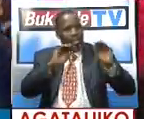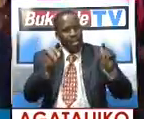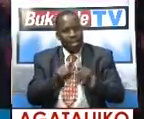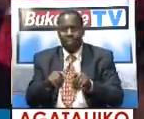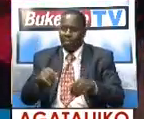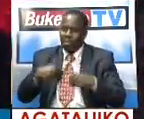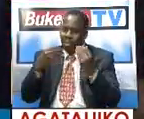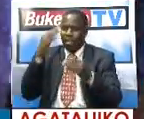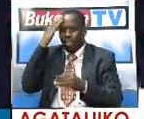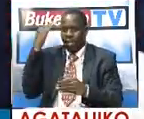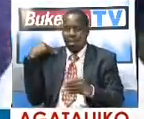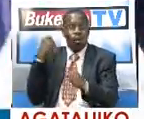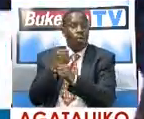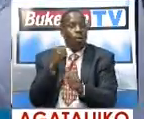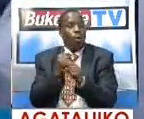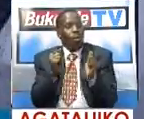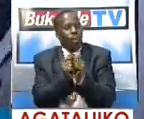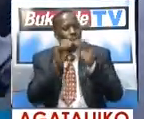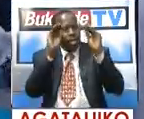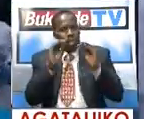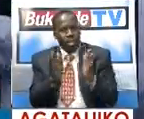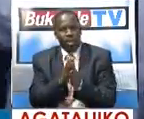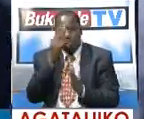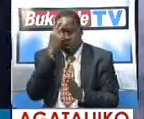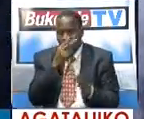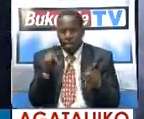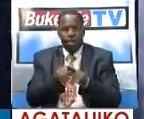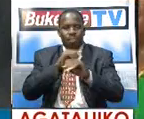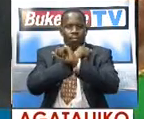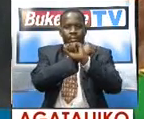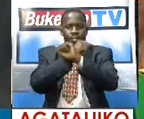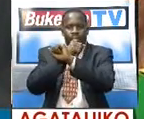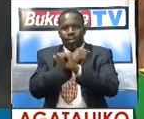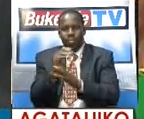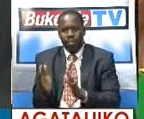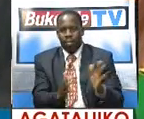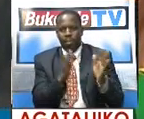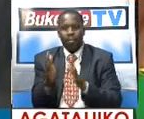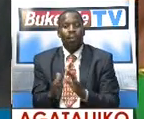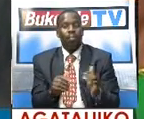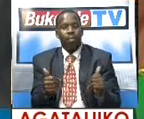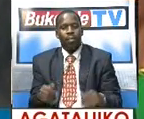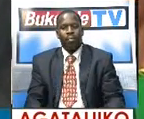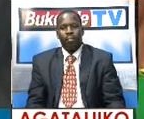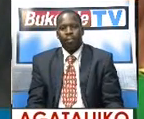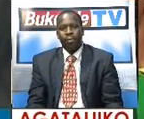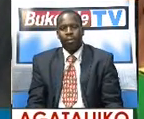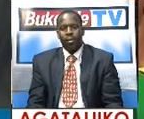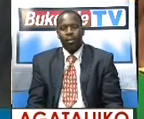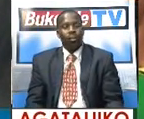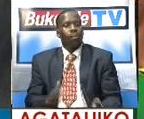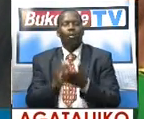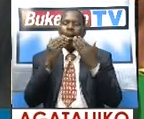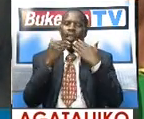balina okukolaganira wamu n'abasomesa n'abayizi okulaba nga baziyiza obutabanguko. We thank the former teachers,